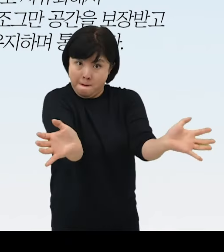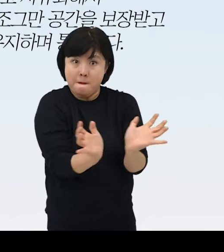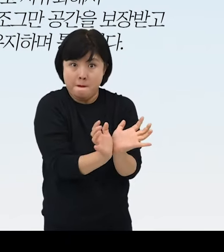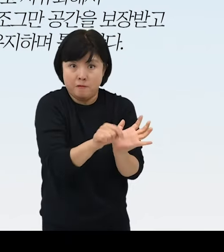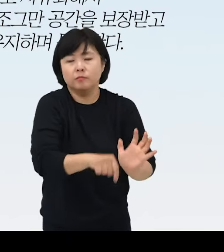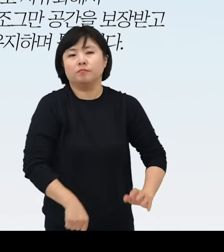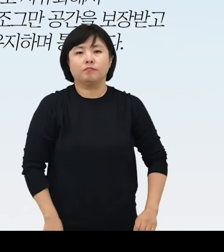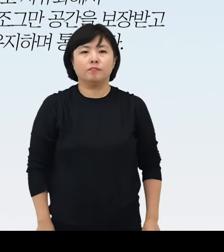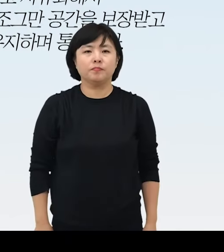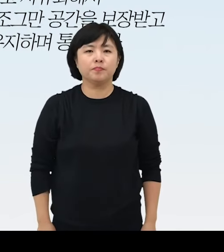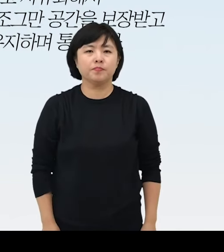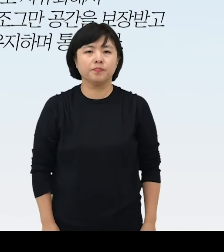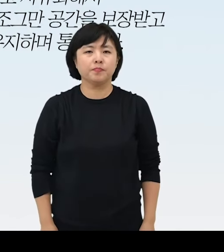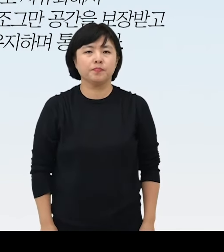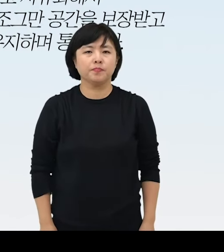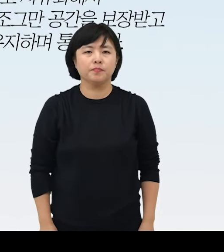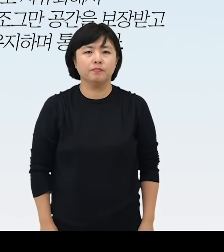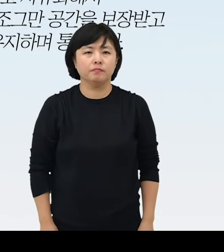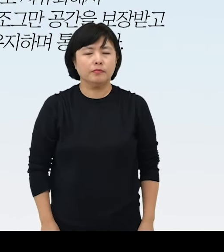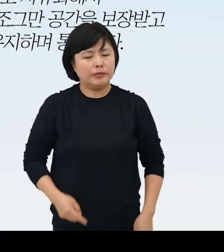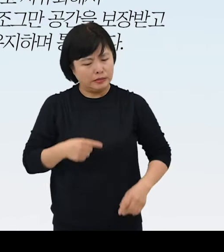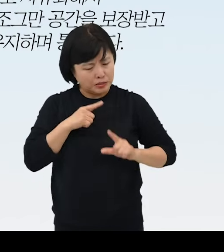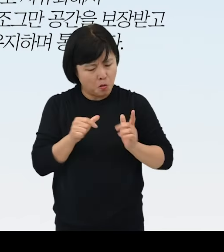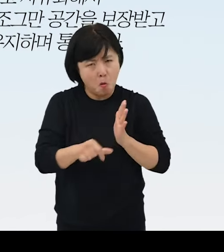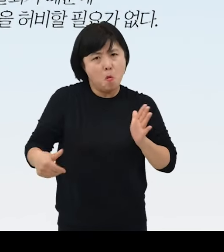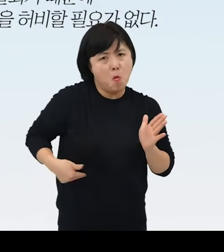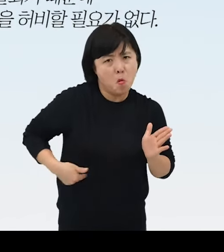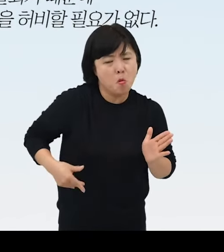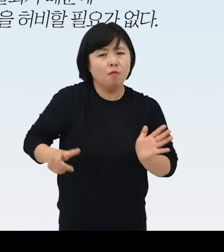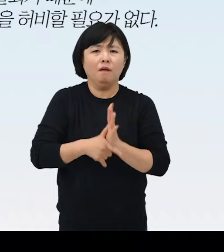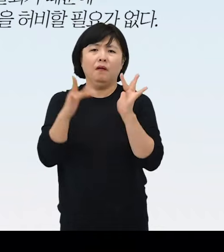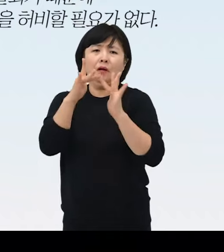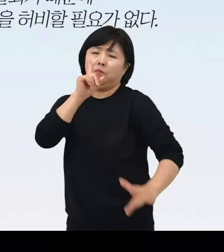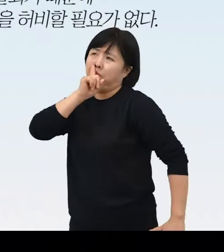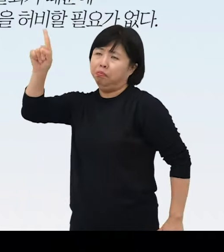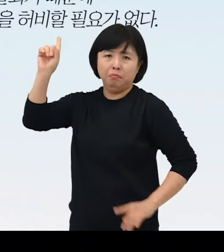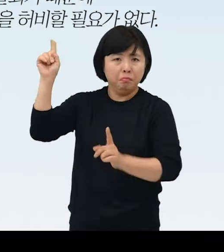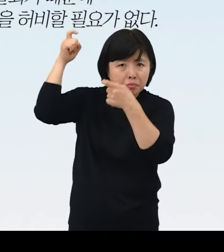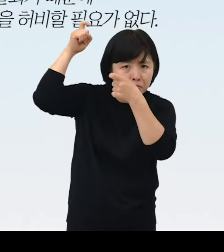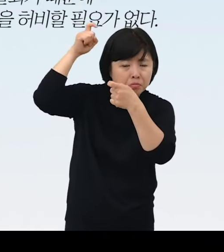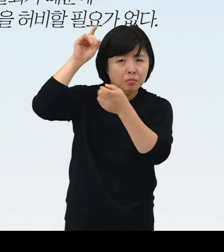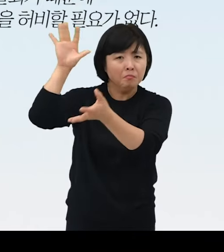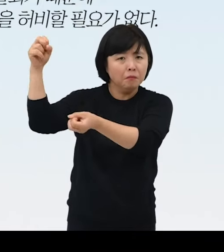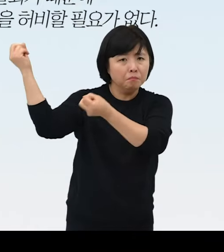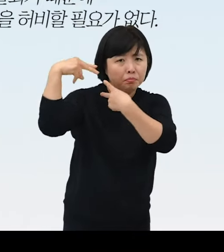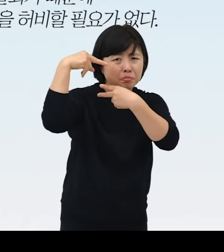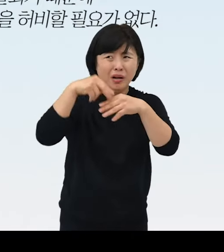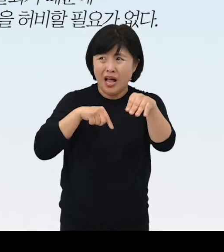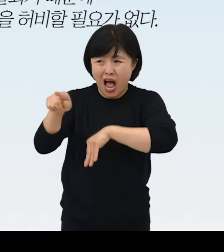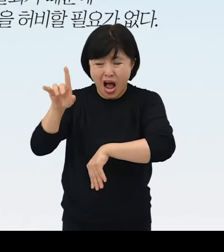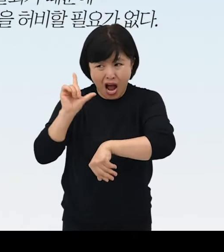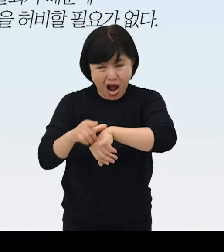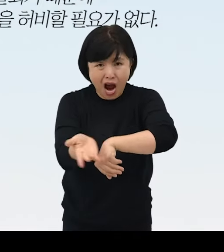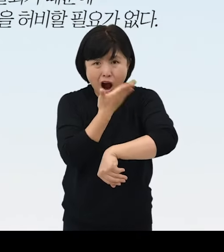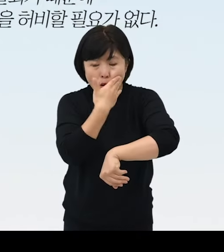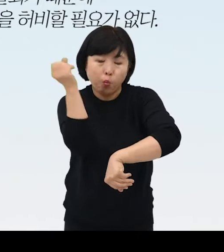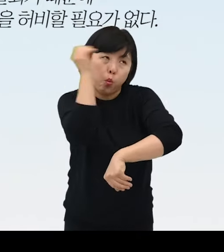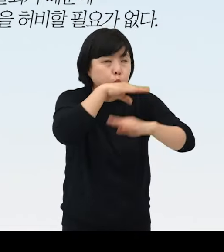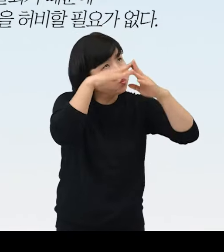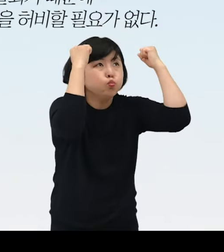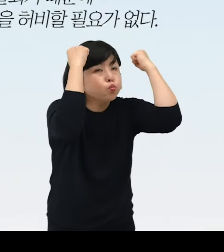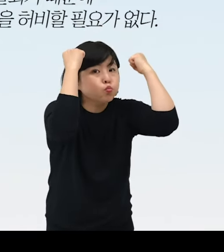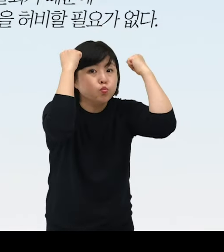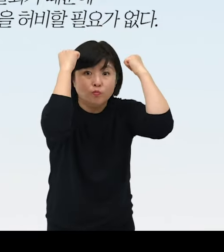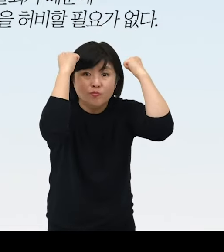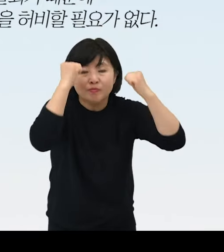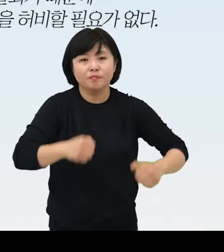이 공간의 보안을 유지하며 통제한다. 생활용품은 모두 온라인으로 주문만 하면 바로 집으로